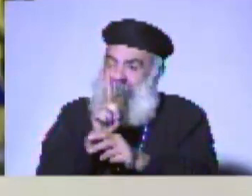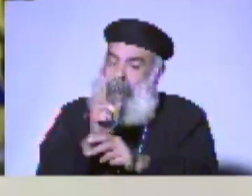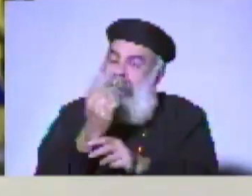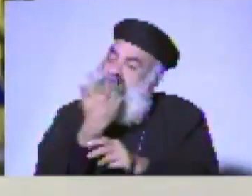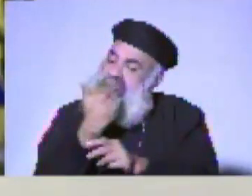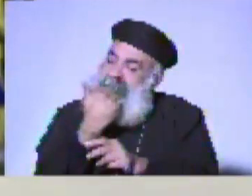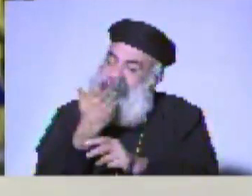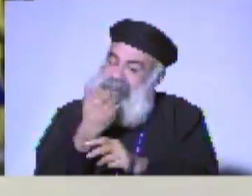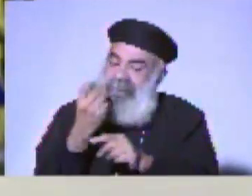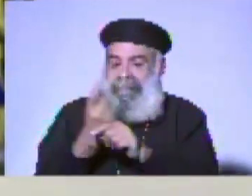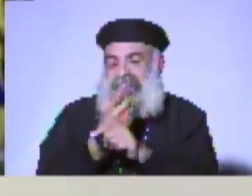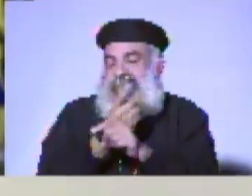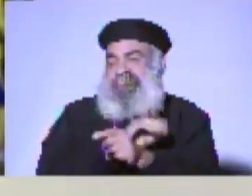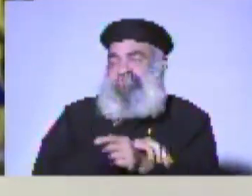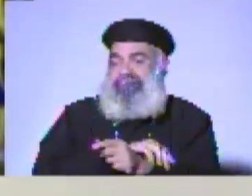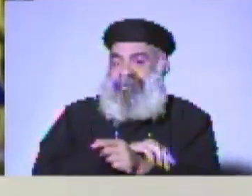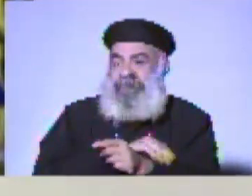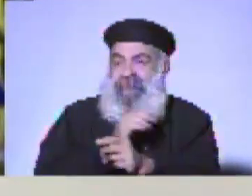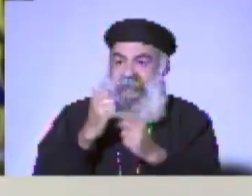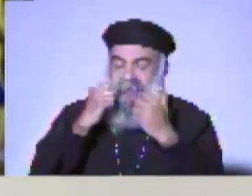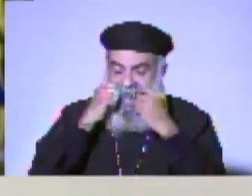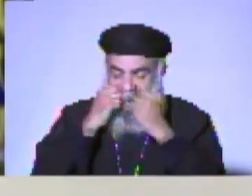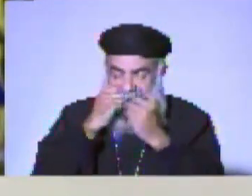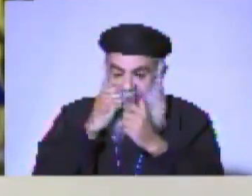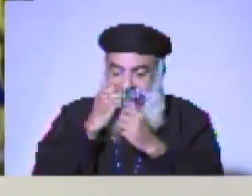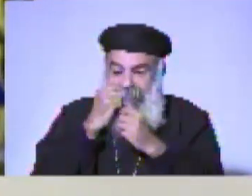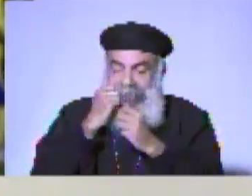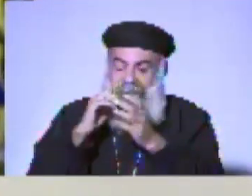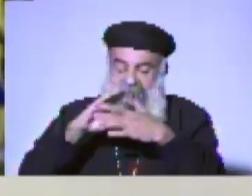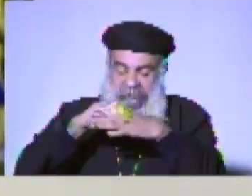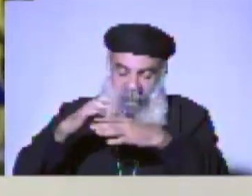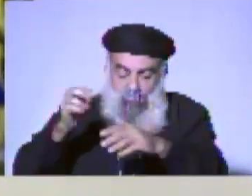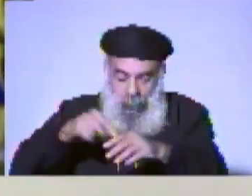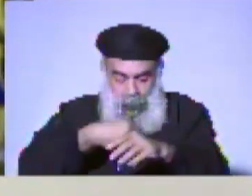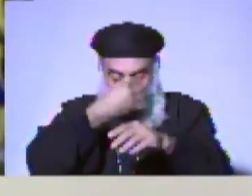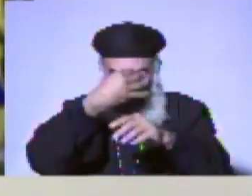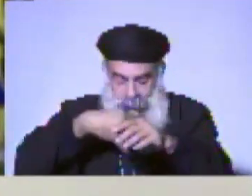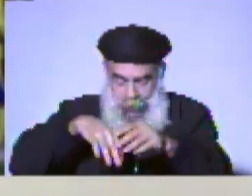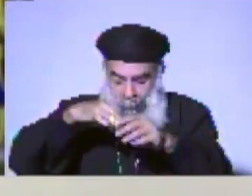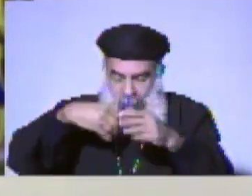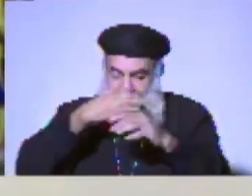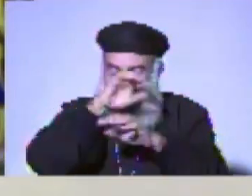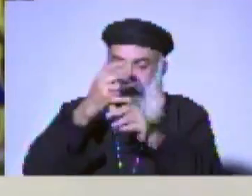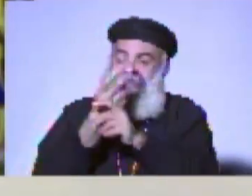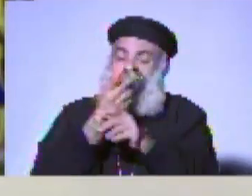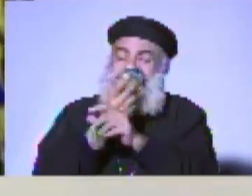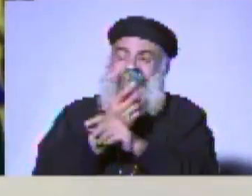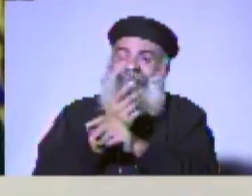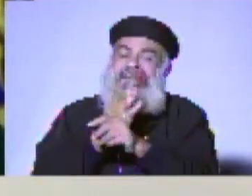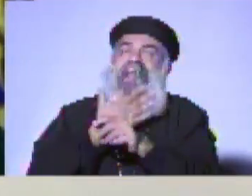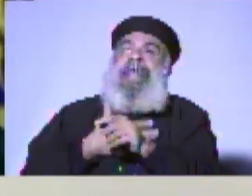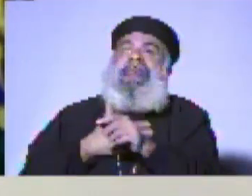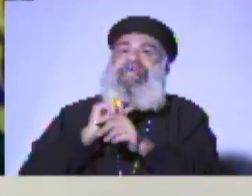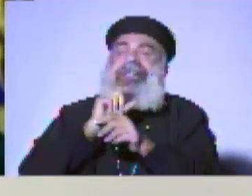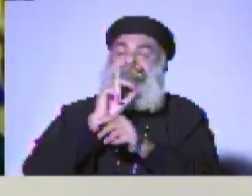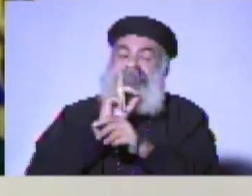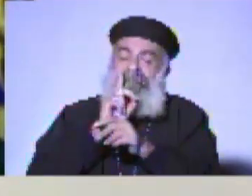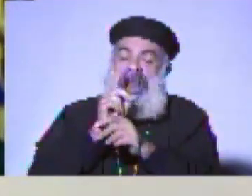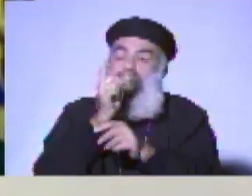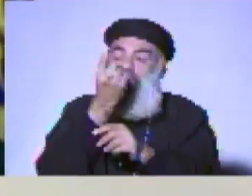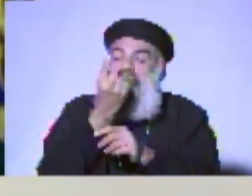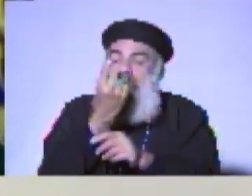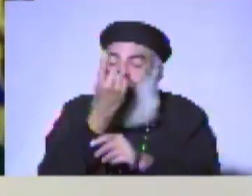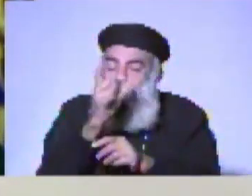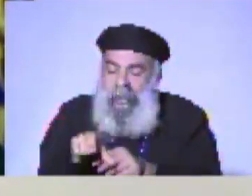خطيه الانسان جسده يسري فيه خطيه ادم الوحيد اللي ما كانش فيه